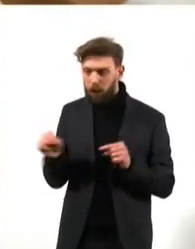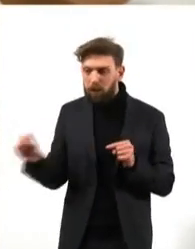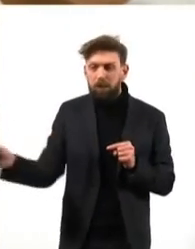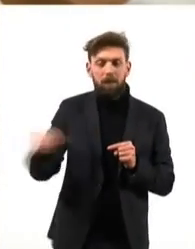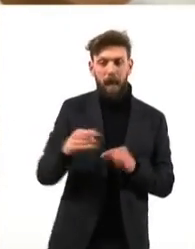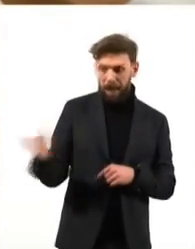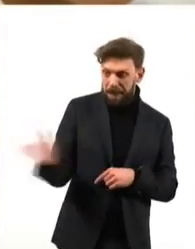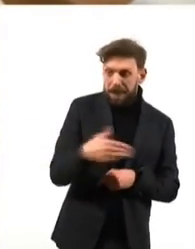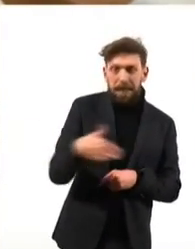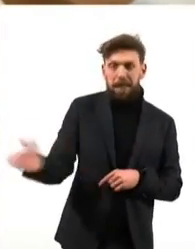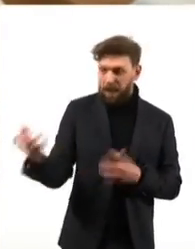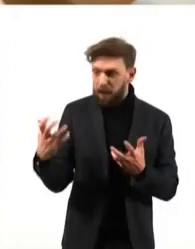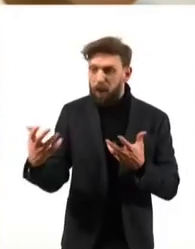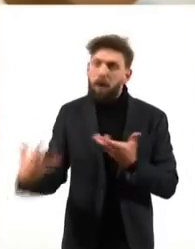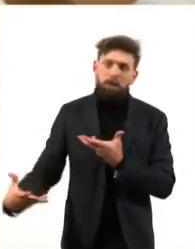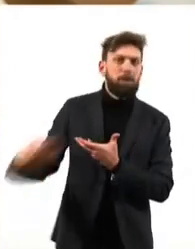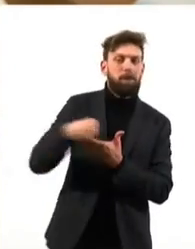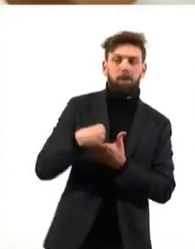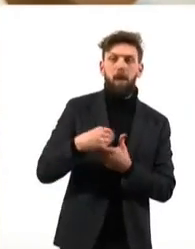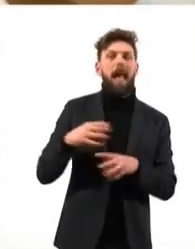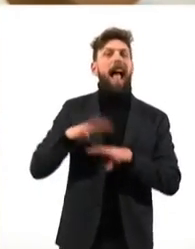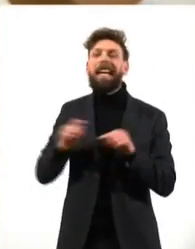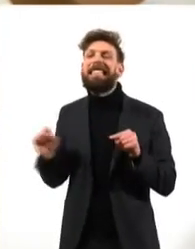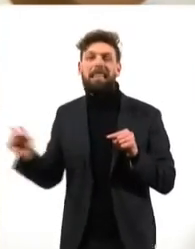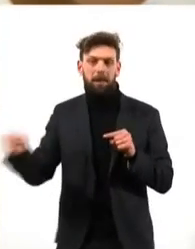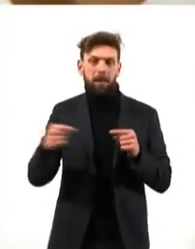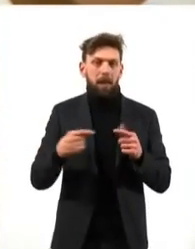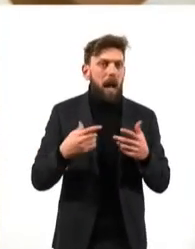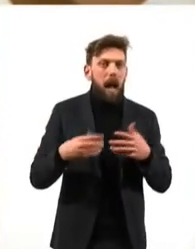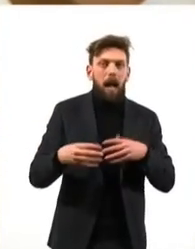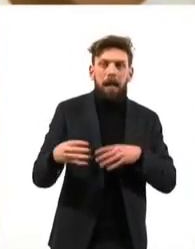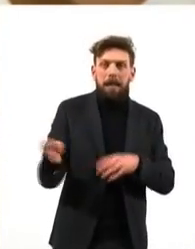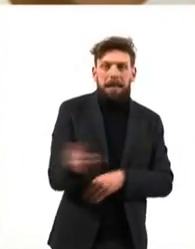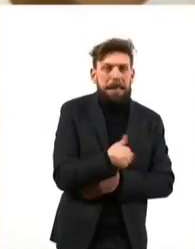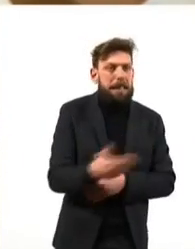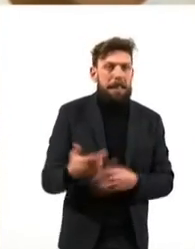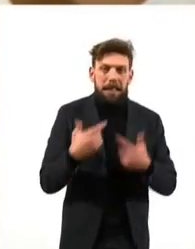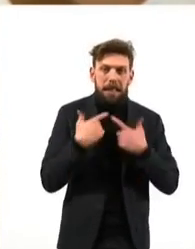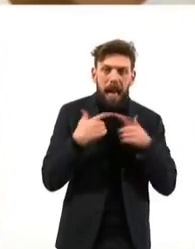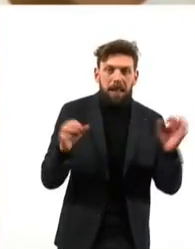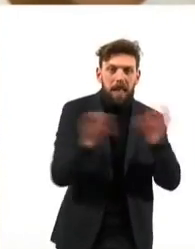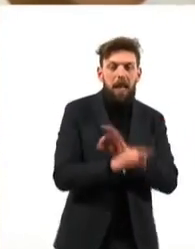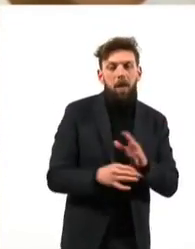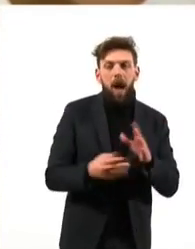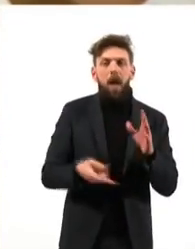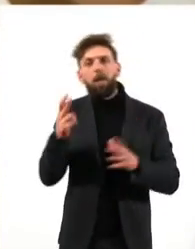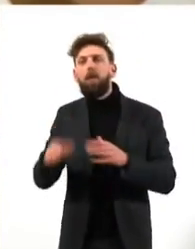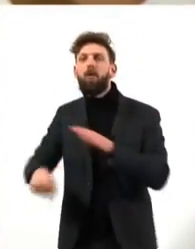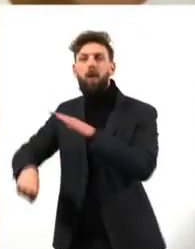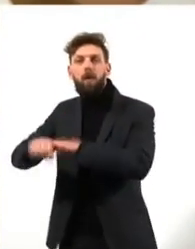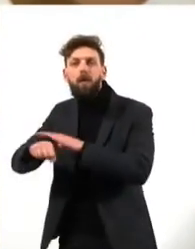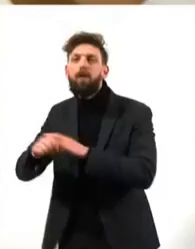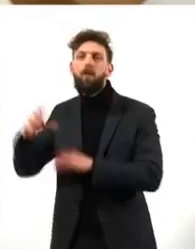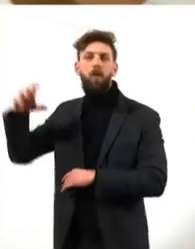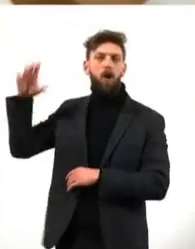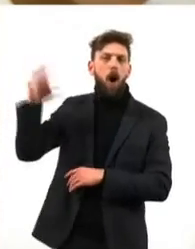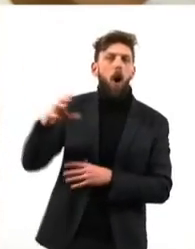nos quartiers, malheureusement, ils n'ont pas l'accès au tennis. C'est soit du foot, soit du basket, soit du hand. Et j'en suis sûr que